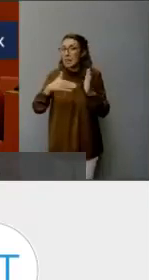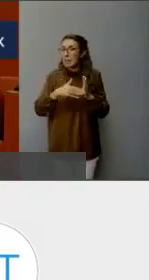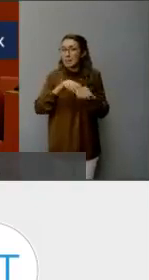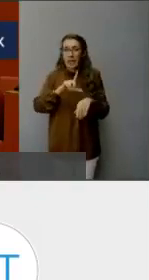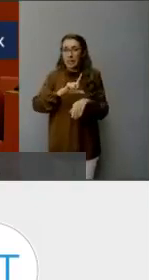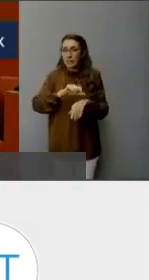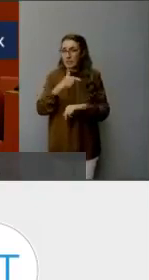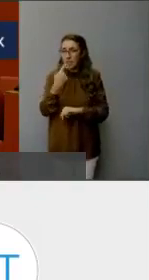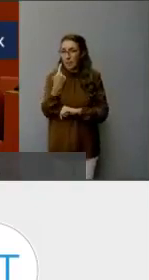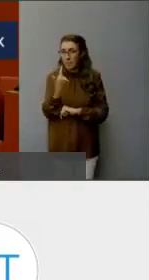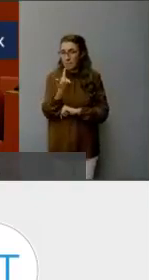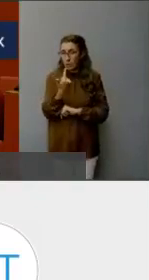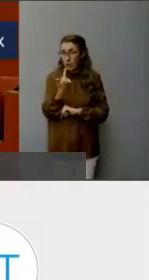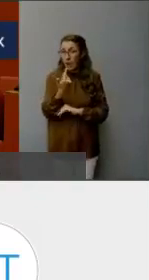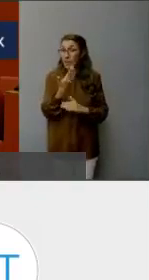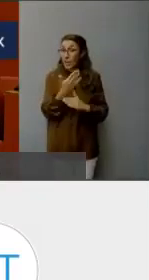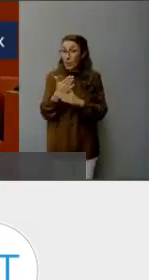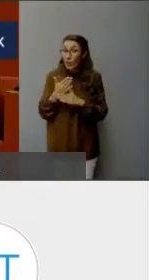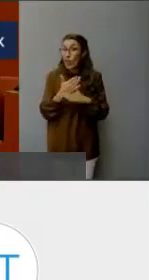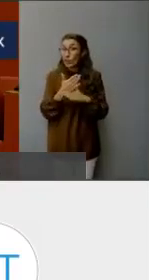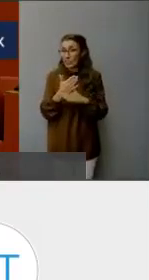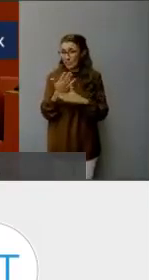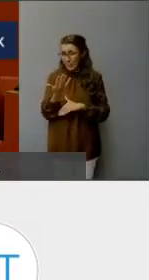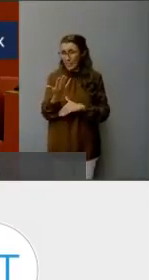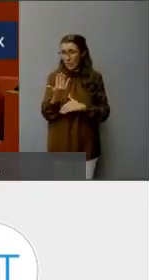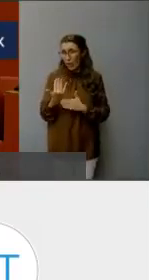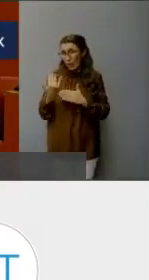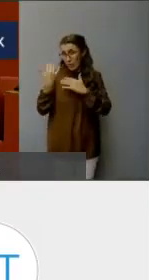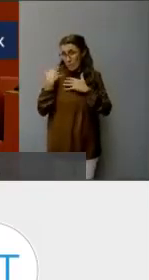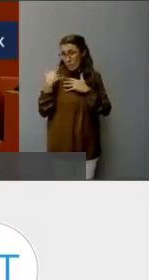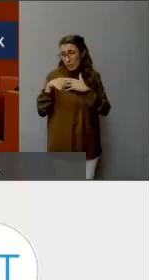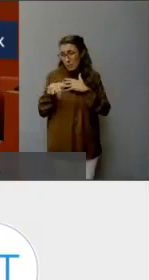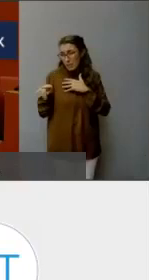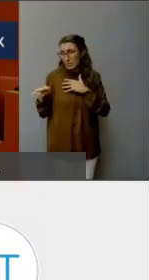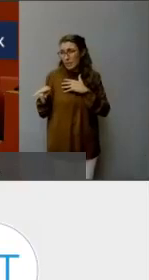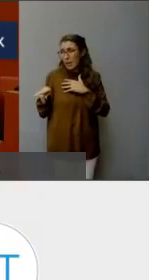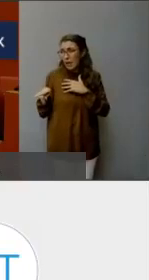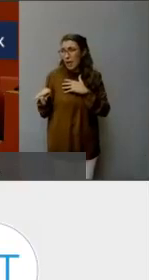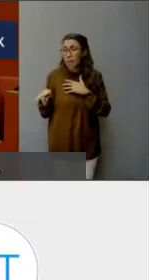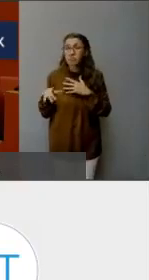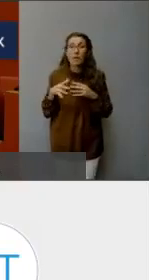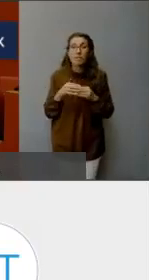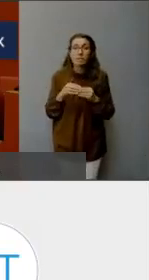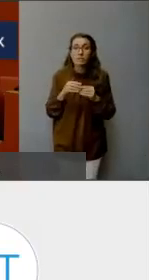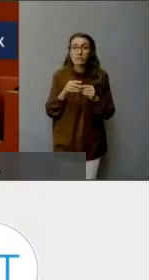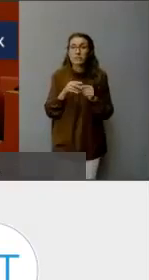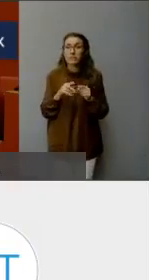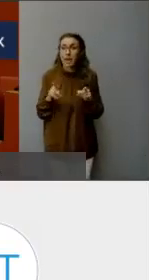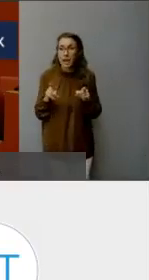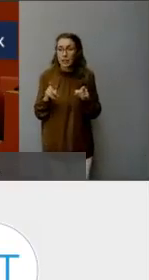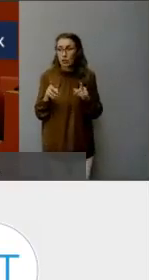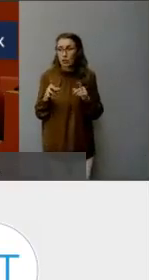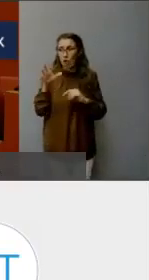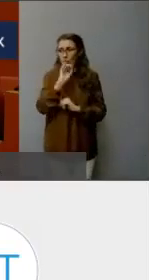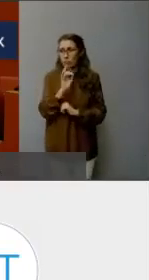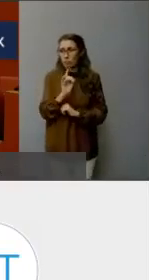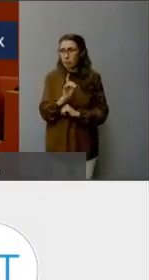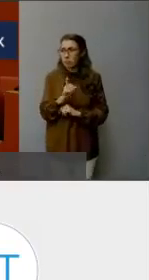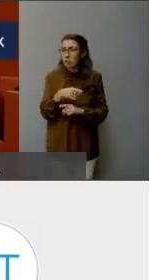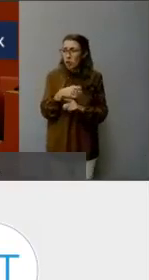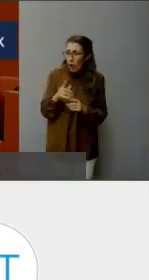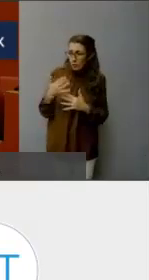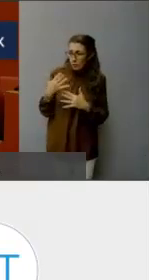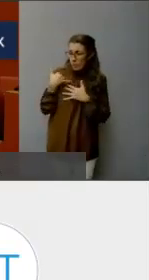hanno anche condiviso questo aspetto assumendosi le responsabilità lo fanno loro non si capisce perché non dovrebbe redon